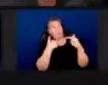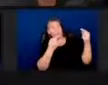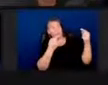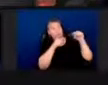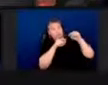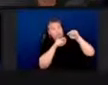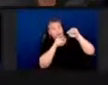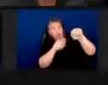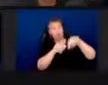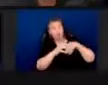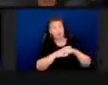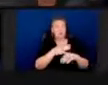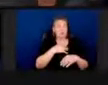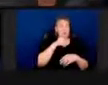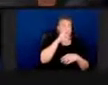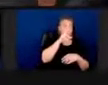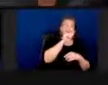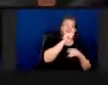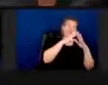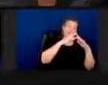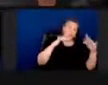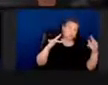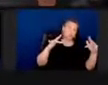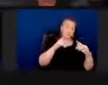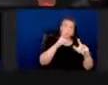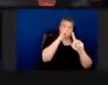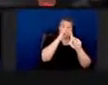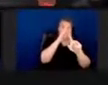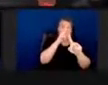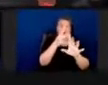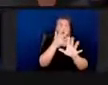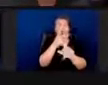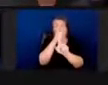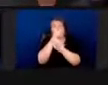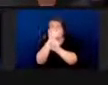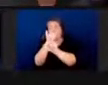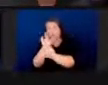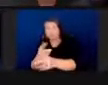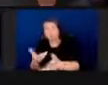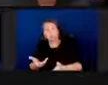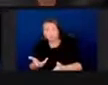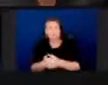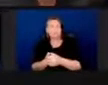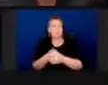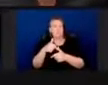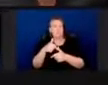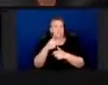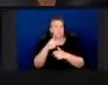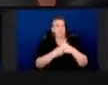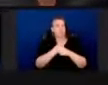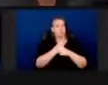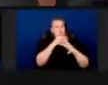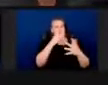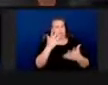za Marekani. Tutakuwa tukiangalia swala la upatikanaji. Tutakuwa